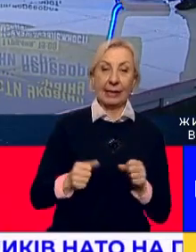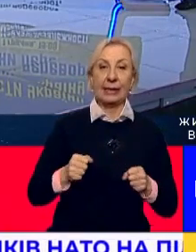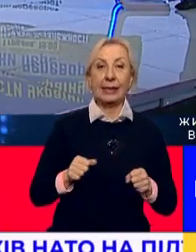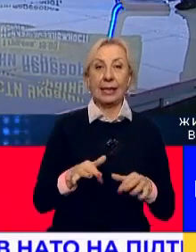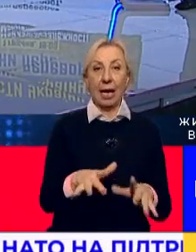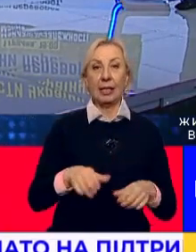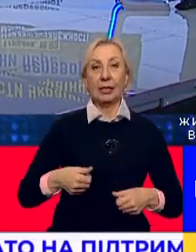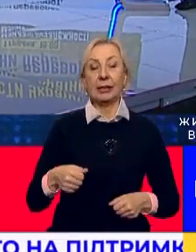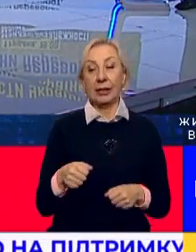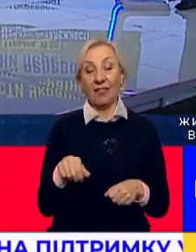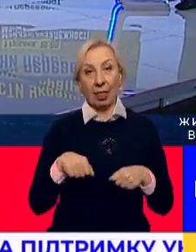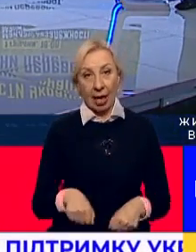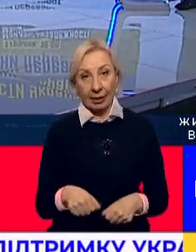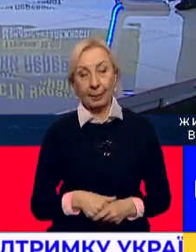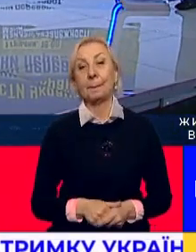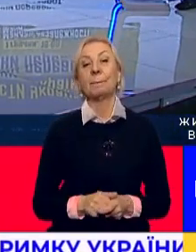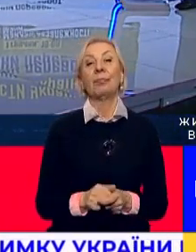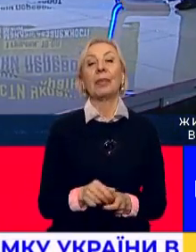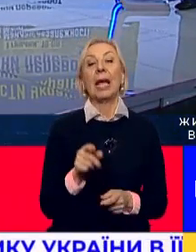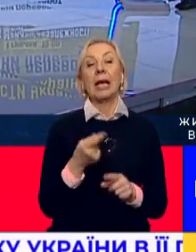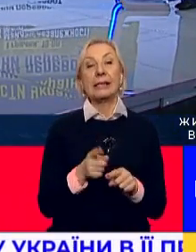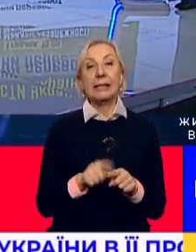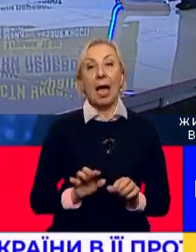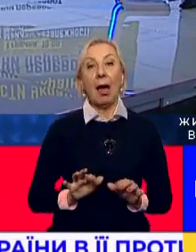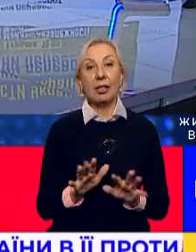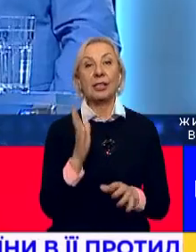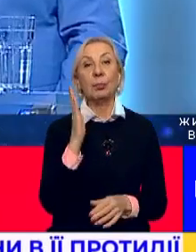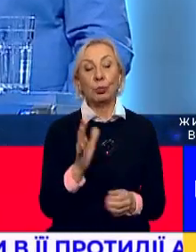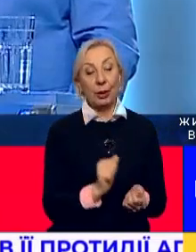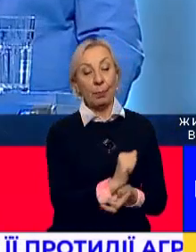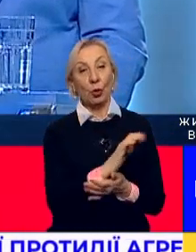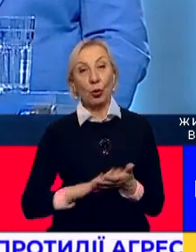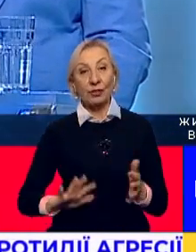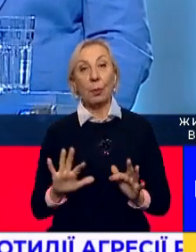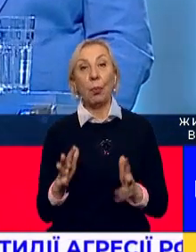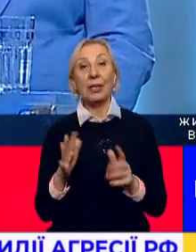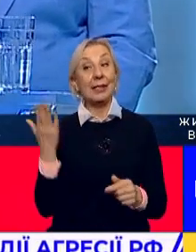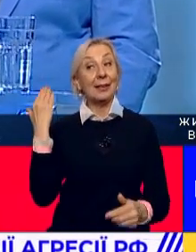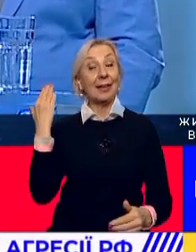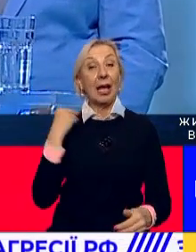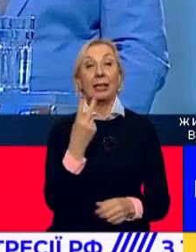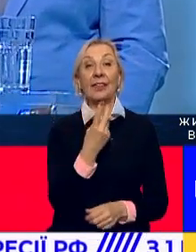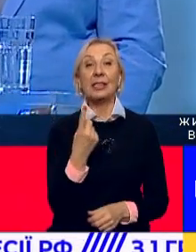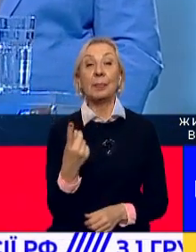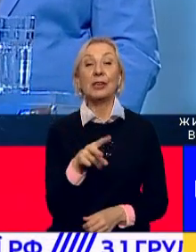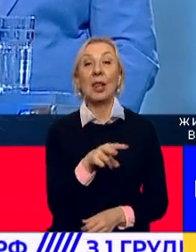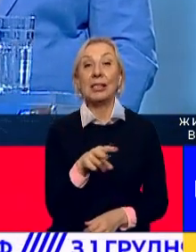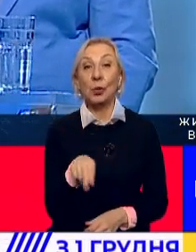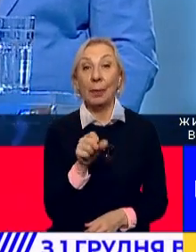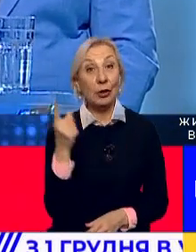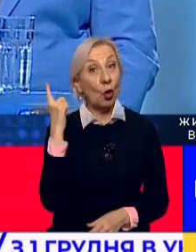нового вторгнення Росії в Україну. Зауважу, ця акція також стане продовженням подій 21 листопада. Тоді